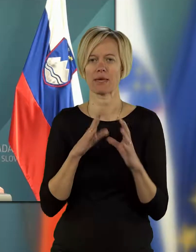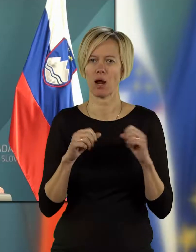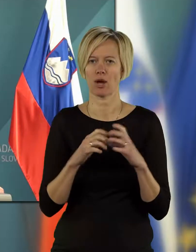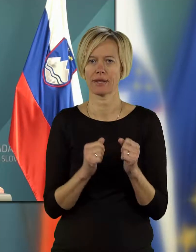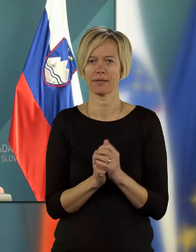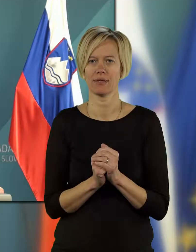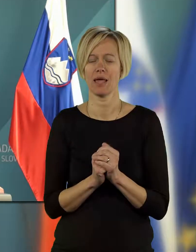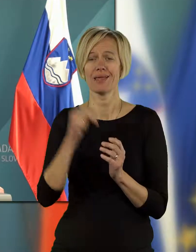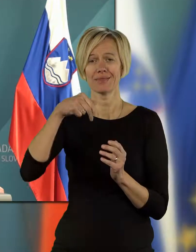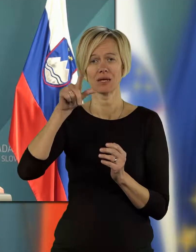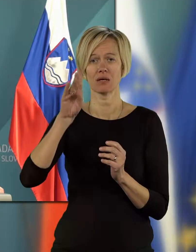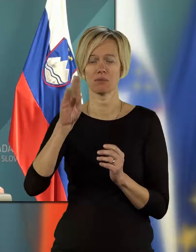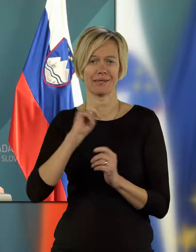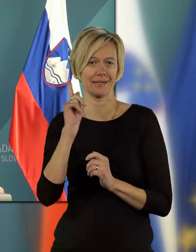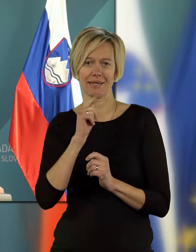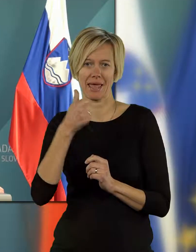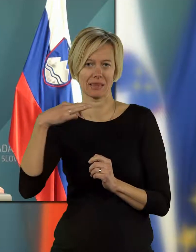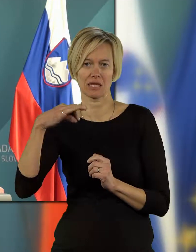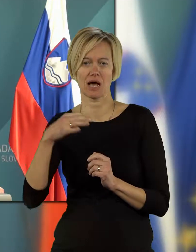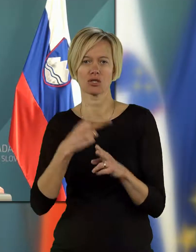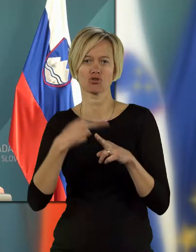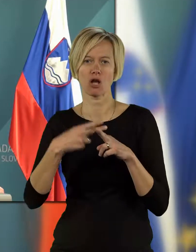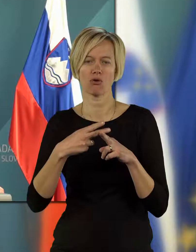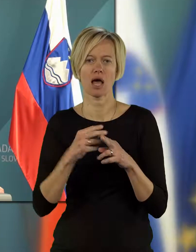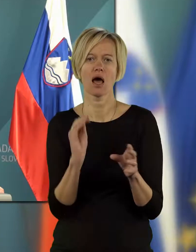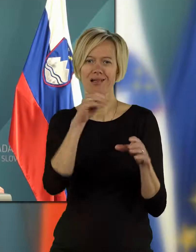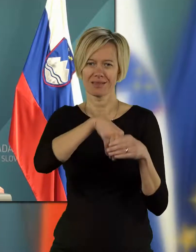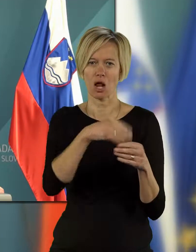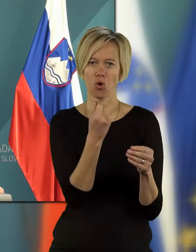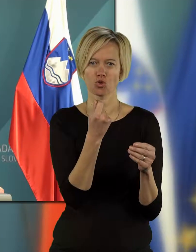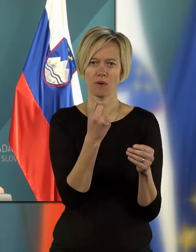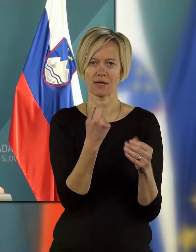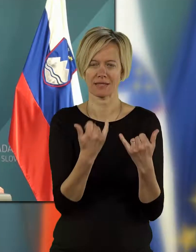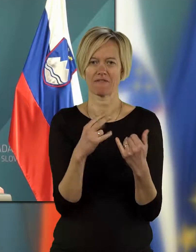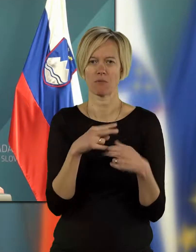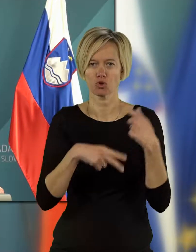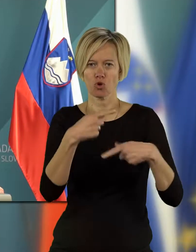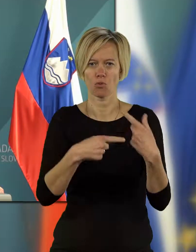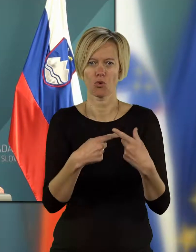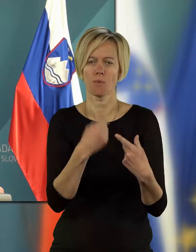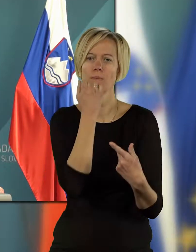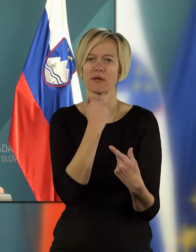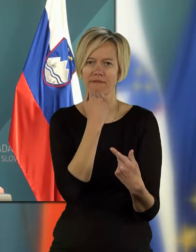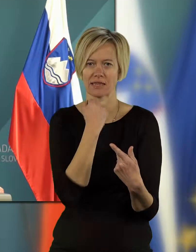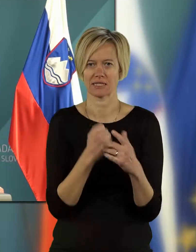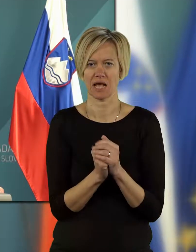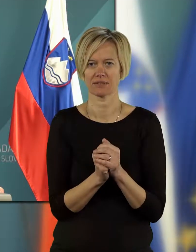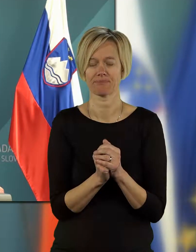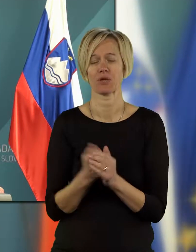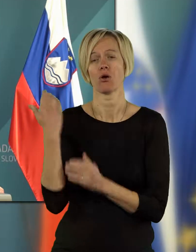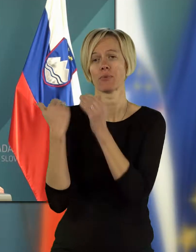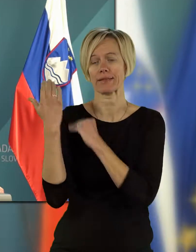ravnanji. NLB ni edina državna naložba, ki je v postopku privatizacije.